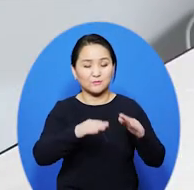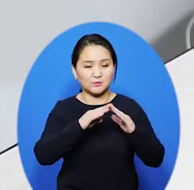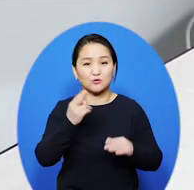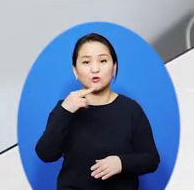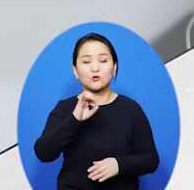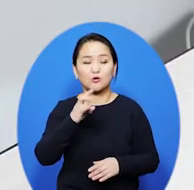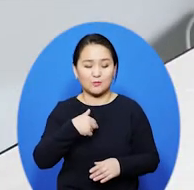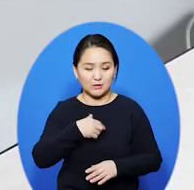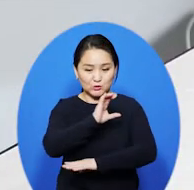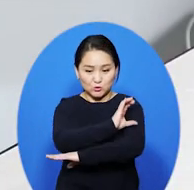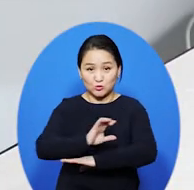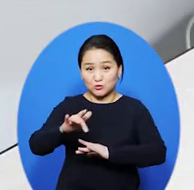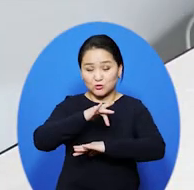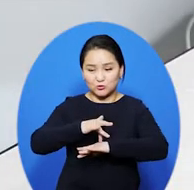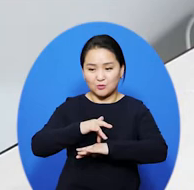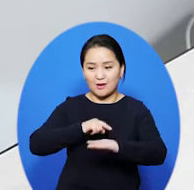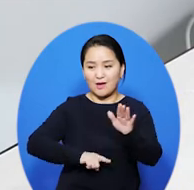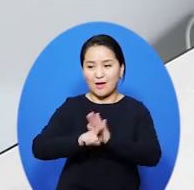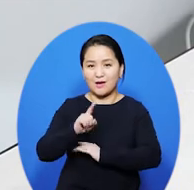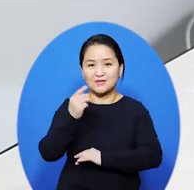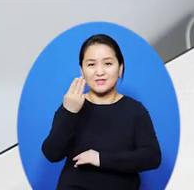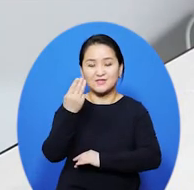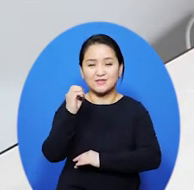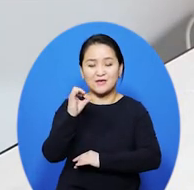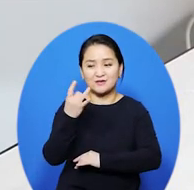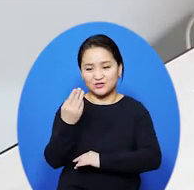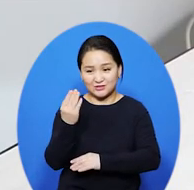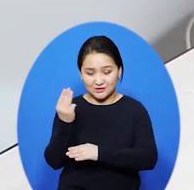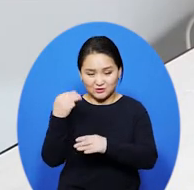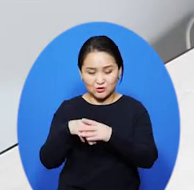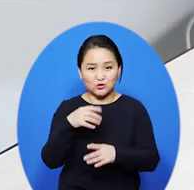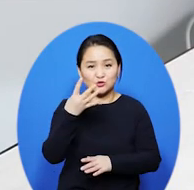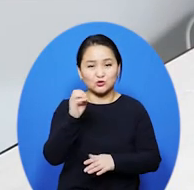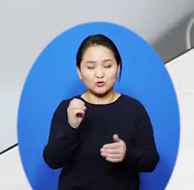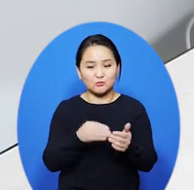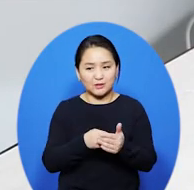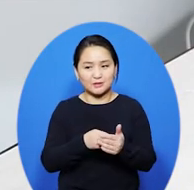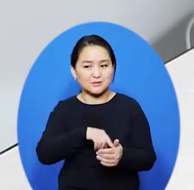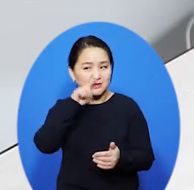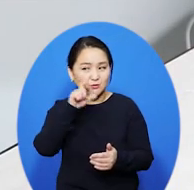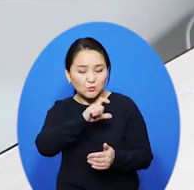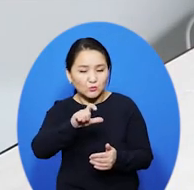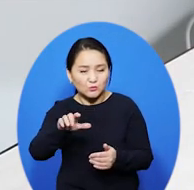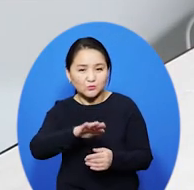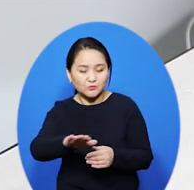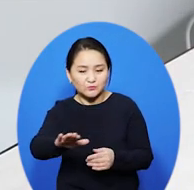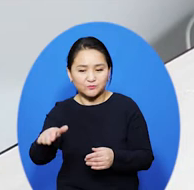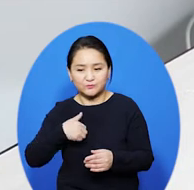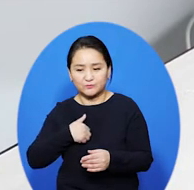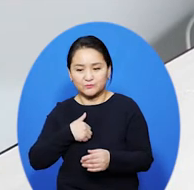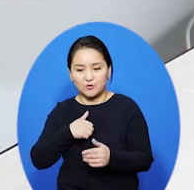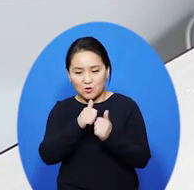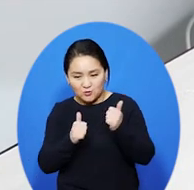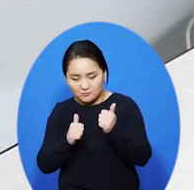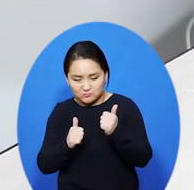байна. Манай сургалтын төв нь болохоор анх эстэрэг шалгалт хийж байгаа 40 гаруй мянган суралцагчдын ерөнхийд бол боловсролын хичээлийн хоцрогдлыг харж үзээд